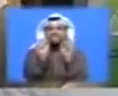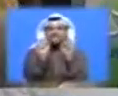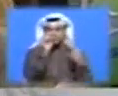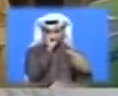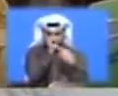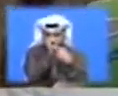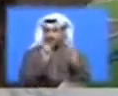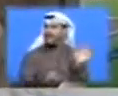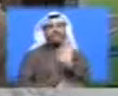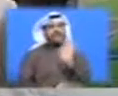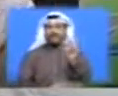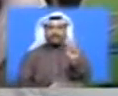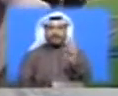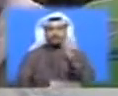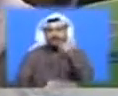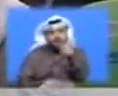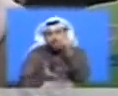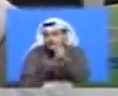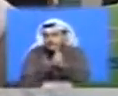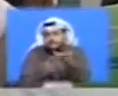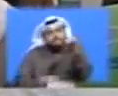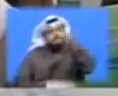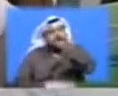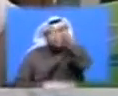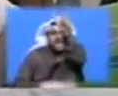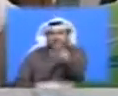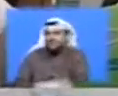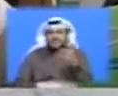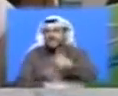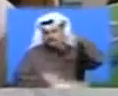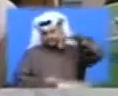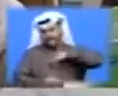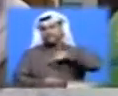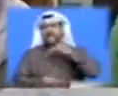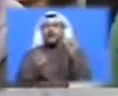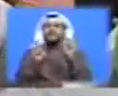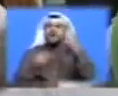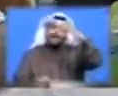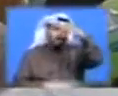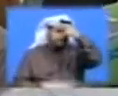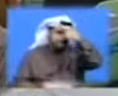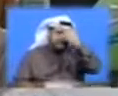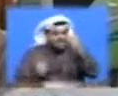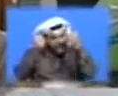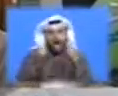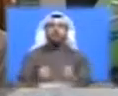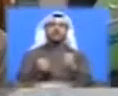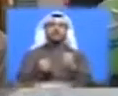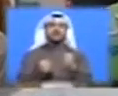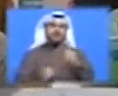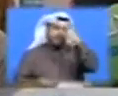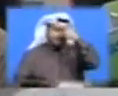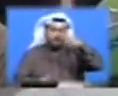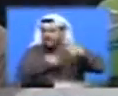اصابه الانفلونزا، هي قد تكون الانفلونزا احد الاسباب المصاحبه، لكن معظم حالات الوفاه تحصل نتيجه لوجود امراض